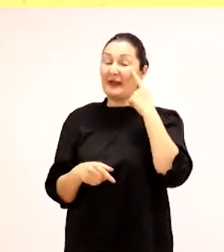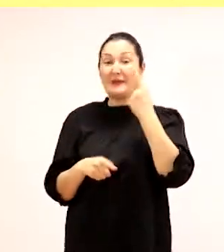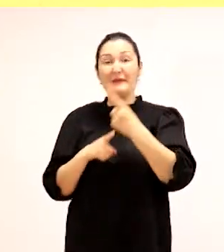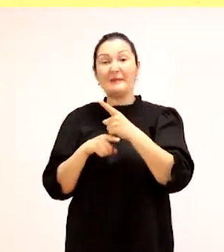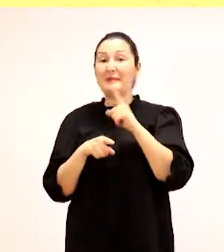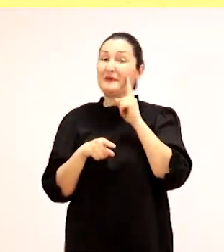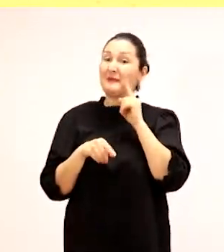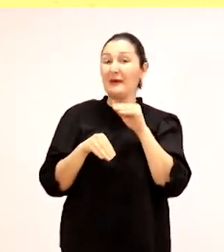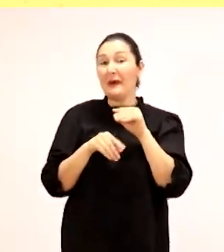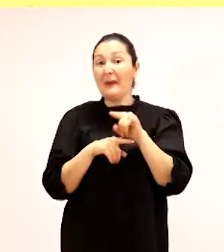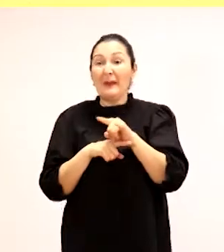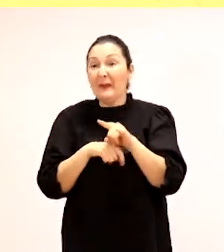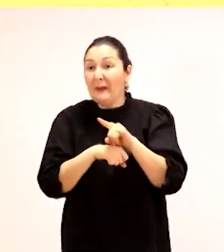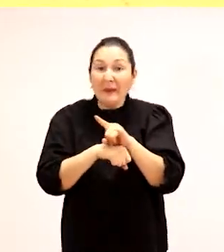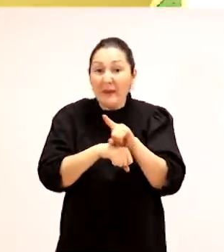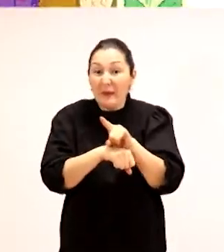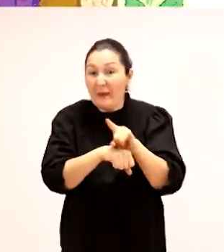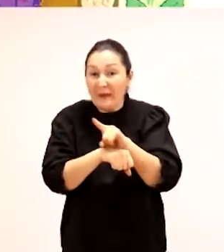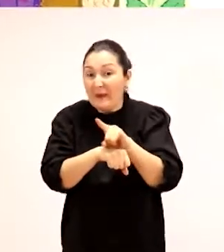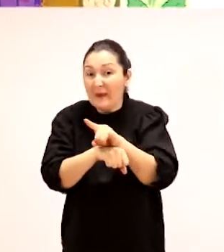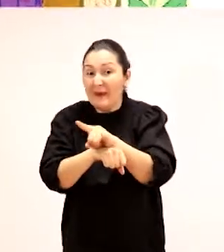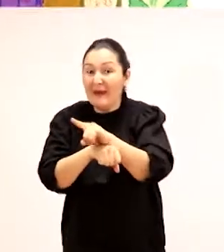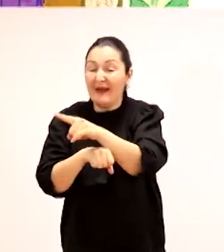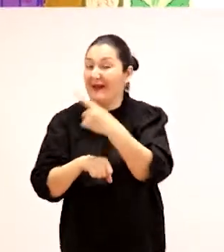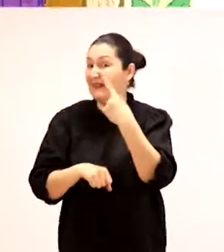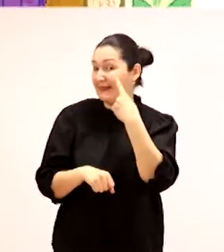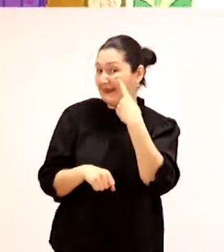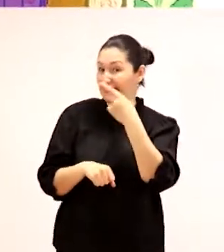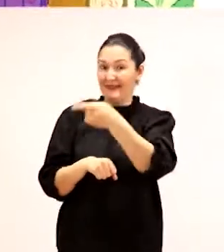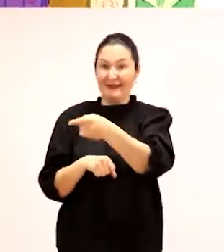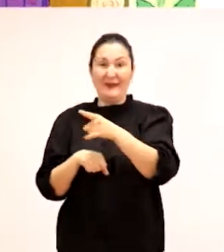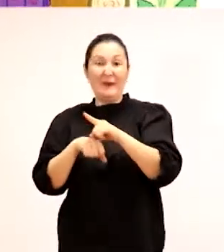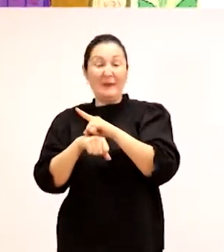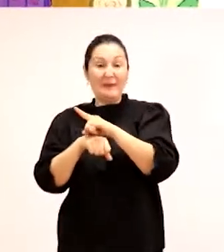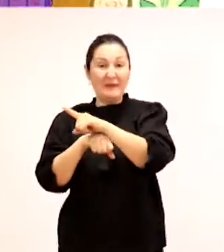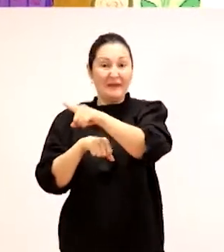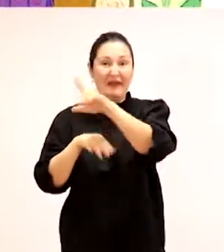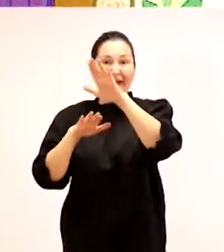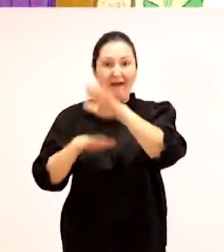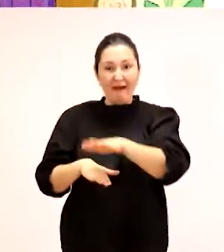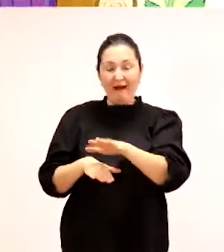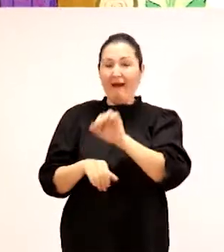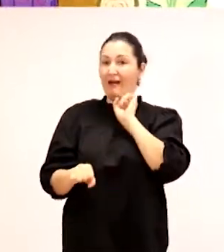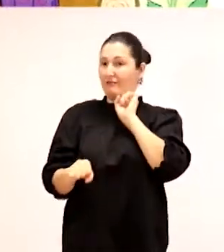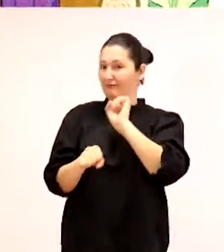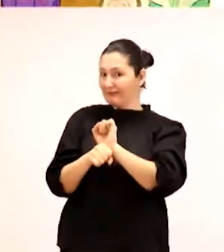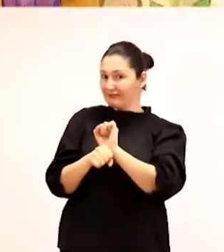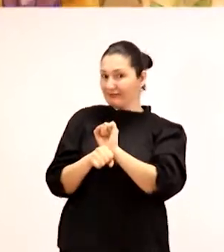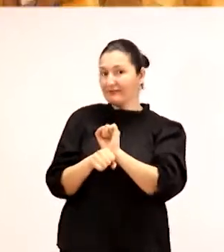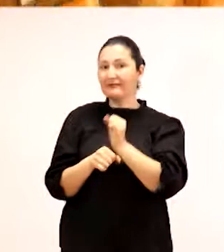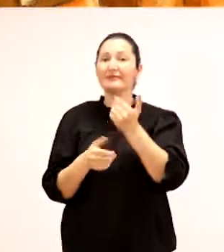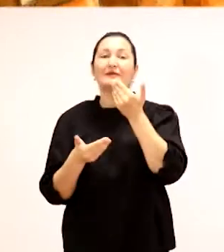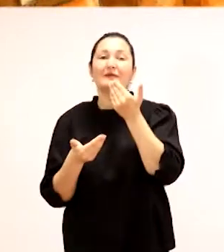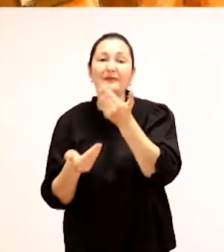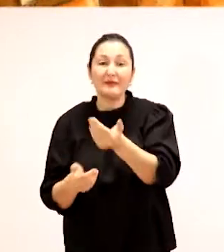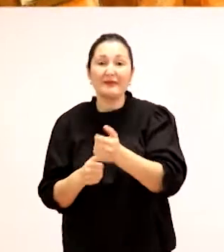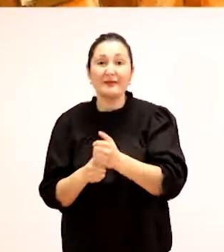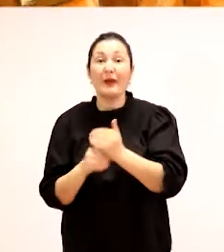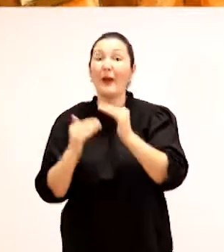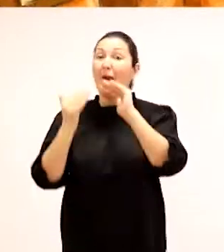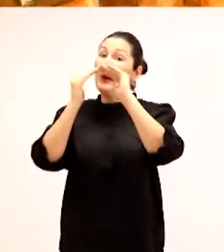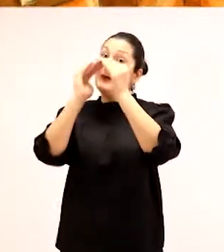мимо мышка-нарушка. Увидела теремок, остановилась и спрашивает: